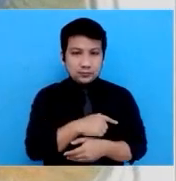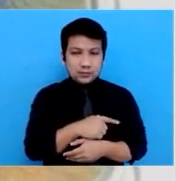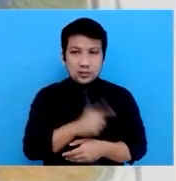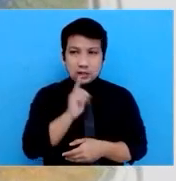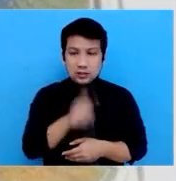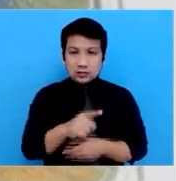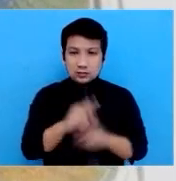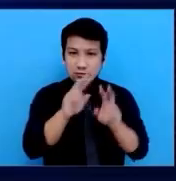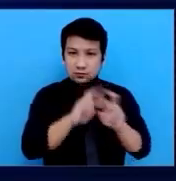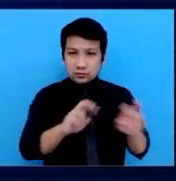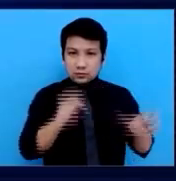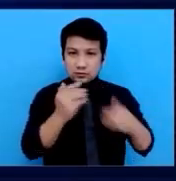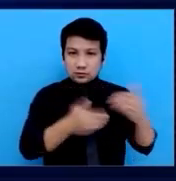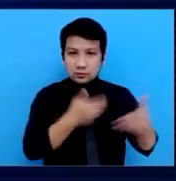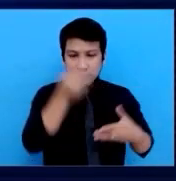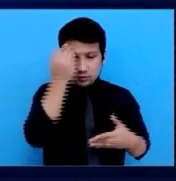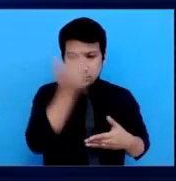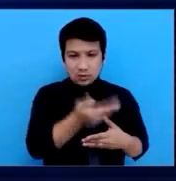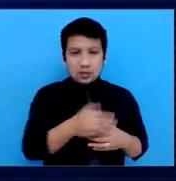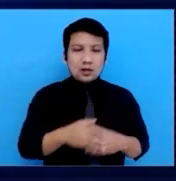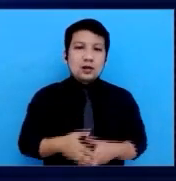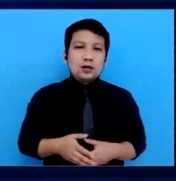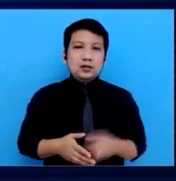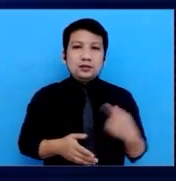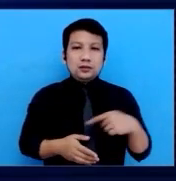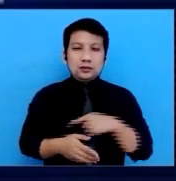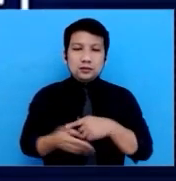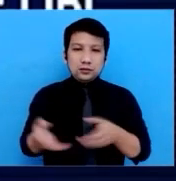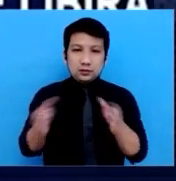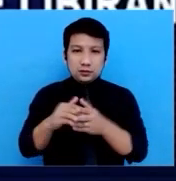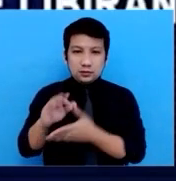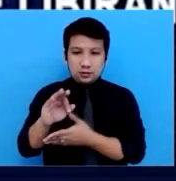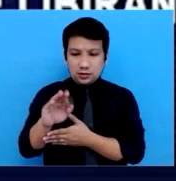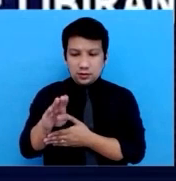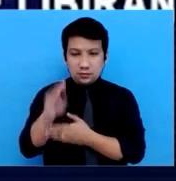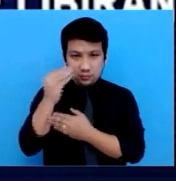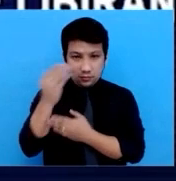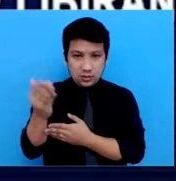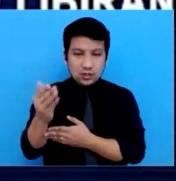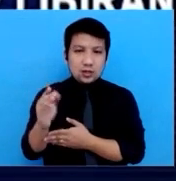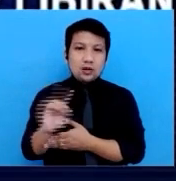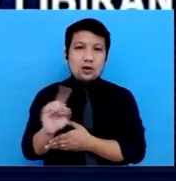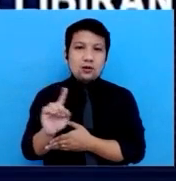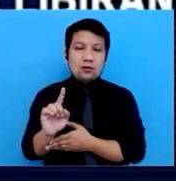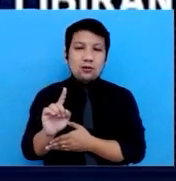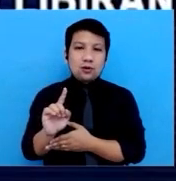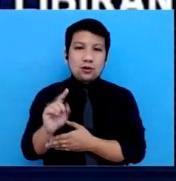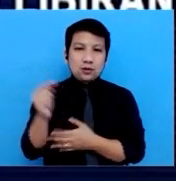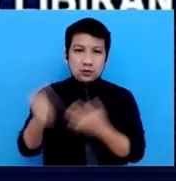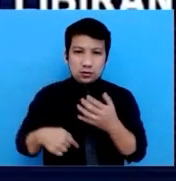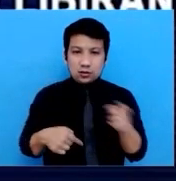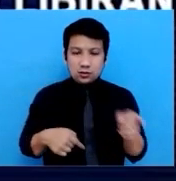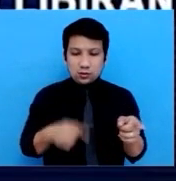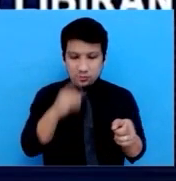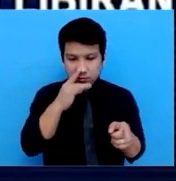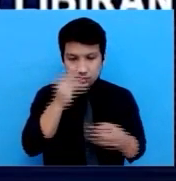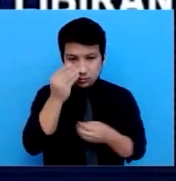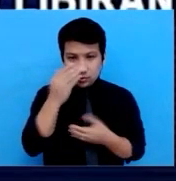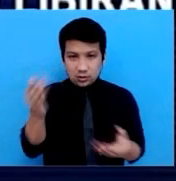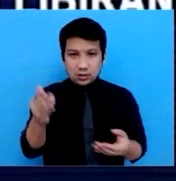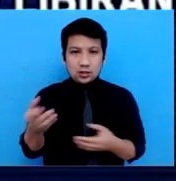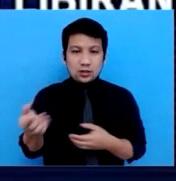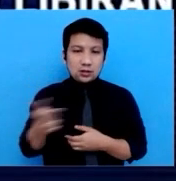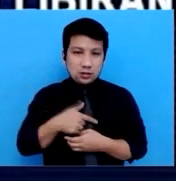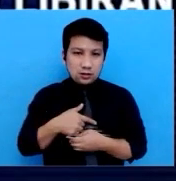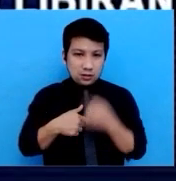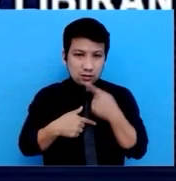screening process. Hiningi ko rin yung Facebook account nung yaya, tapos ibinigay naman nila sa akin. Tapos sinet